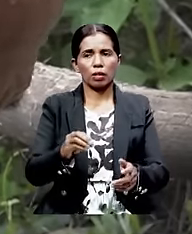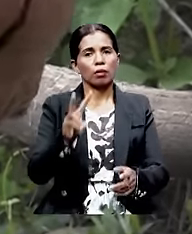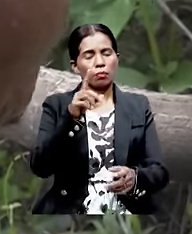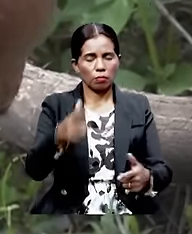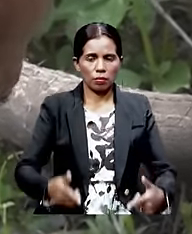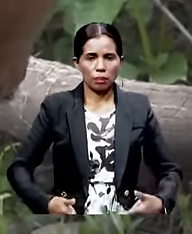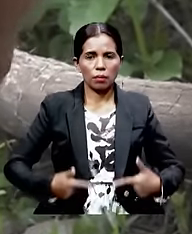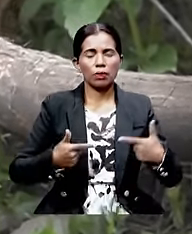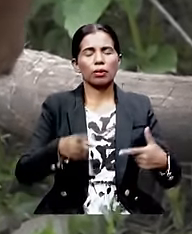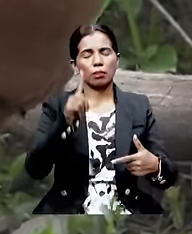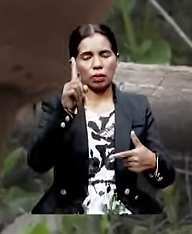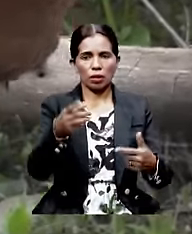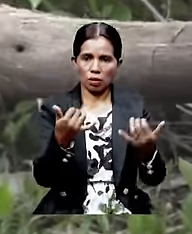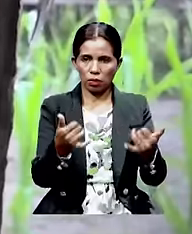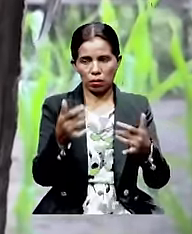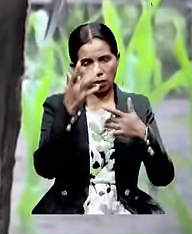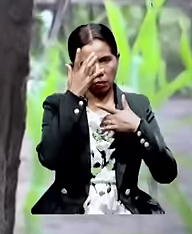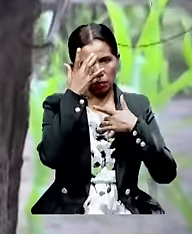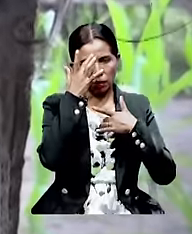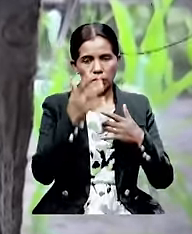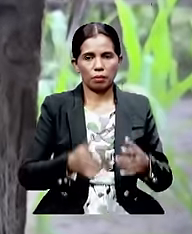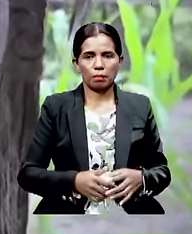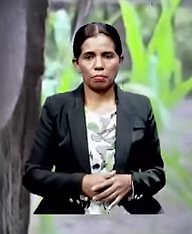ho kondisaun moras.